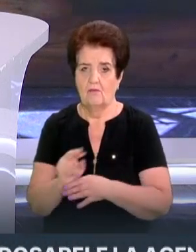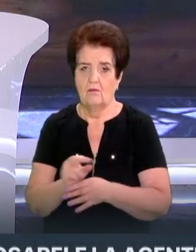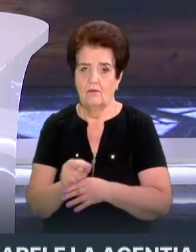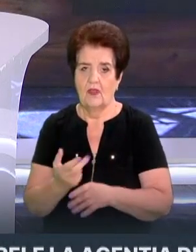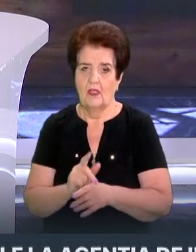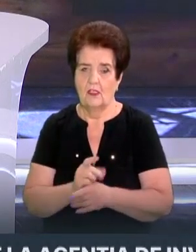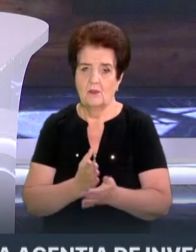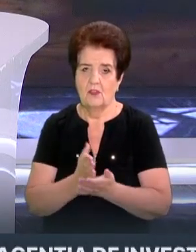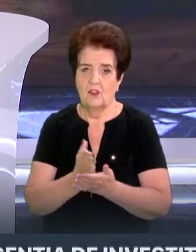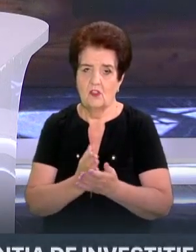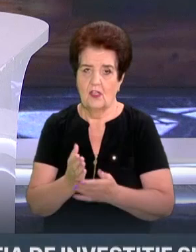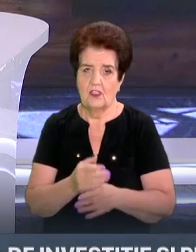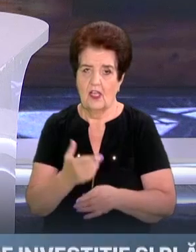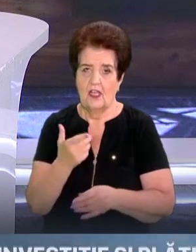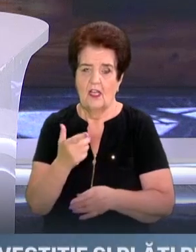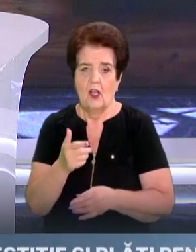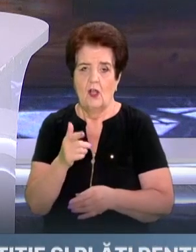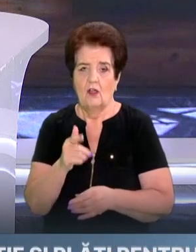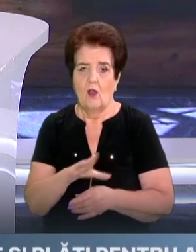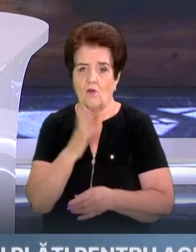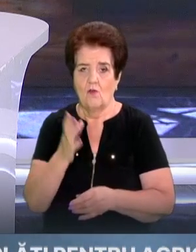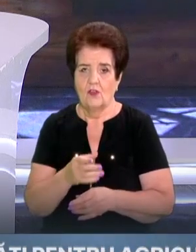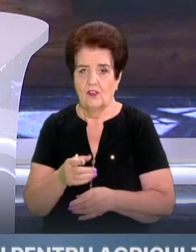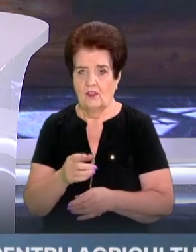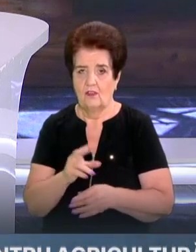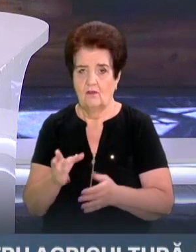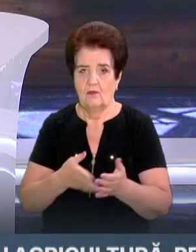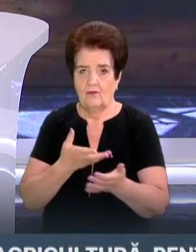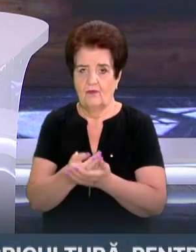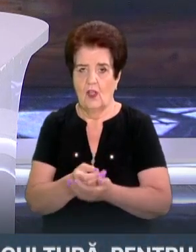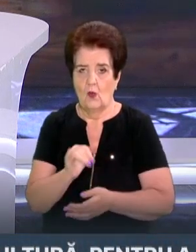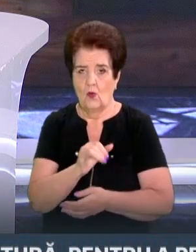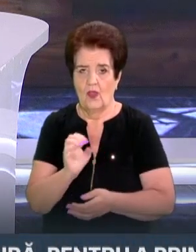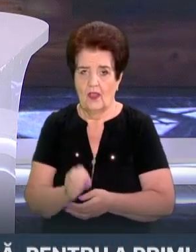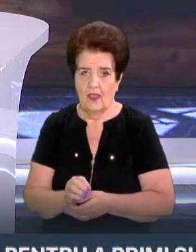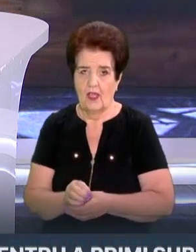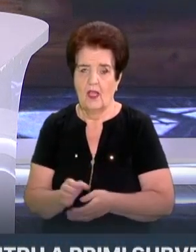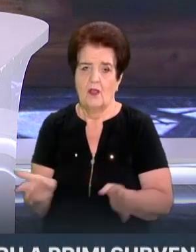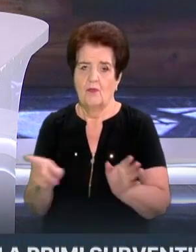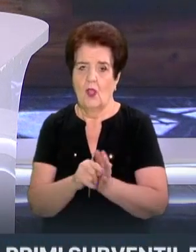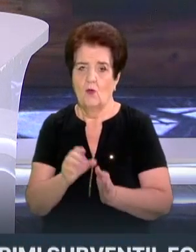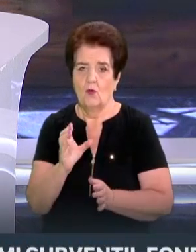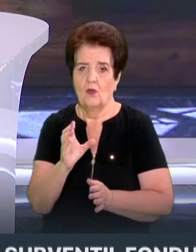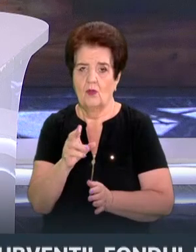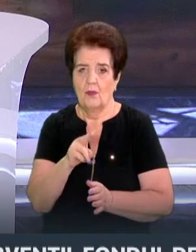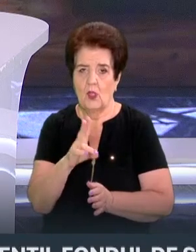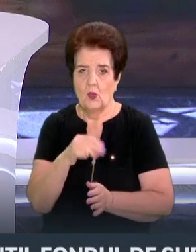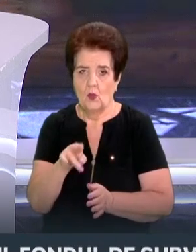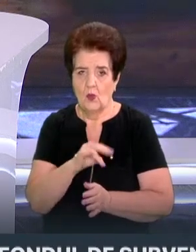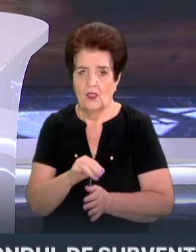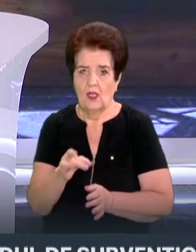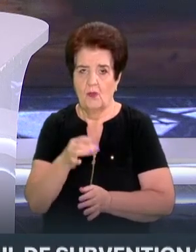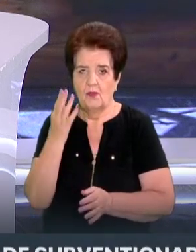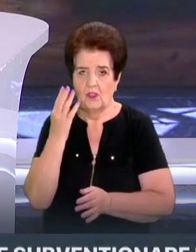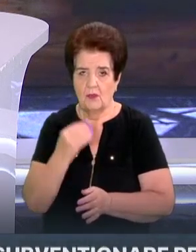prestări servicii. Cele trei proiecte au fost finanțate de Uniunea Europeană în parteneriat cu oficiul PNUD în Republica Moldova. La evenimentele de inaugurare au